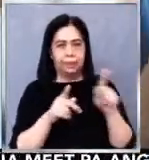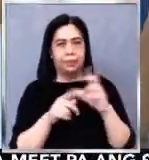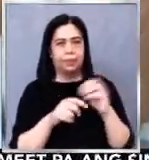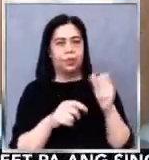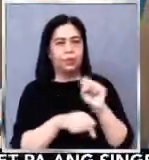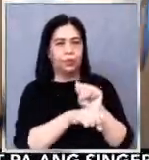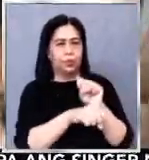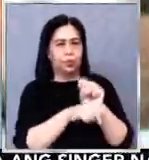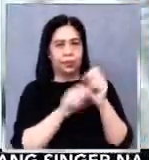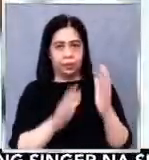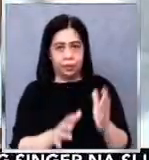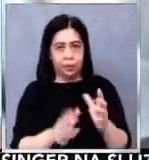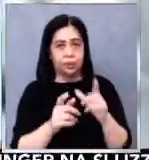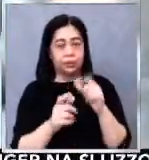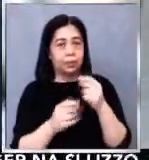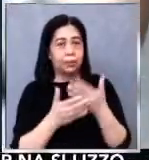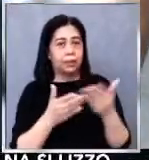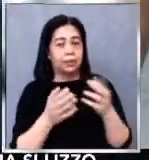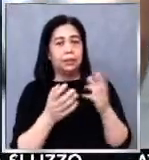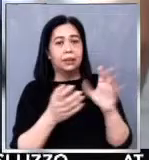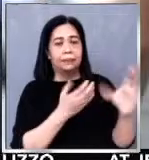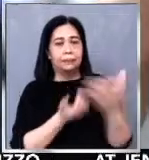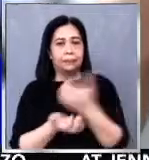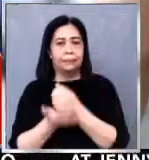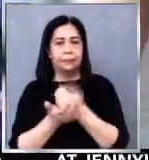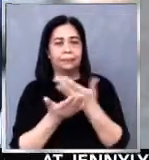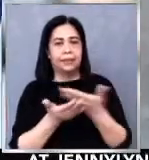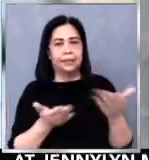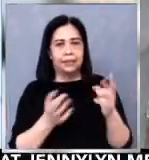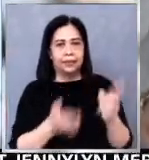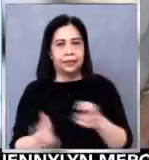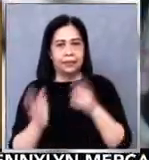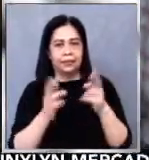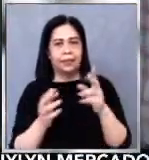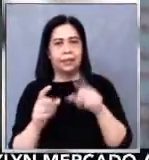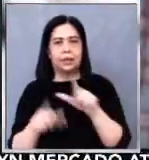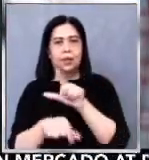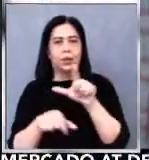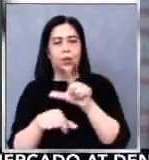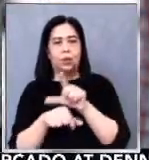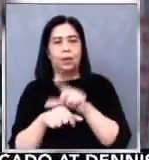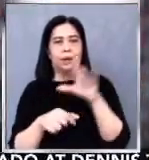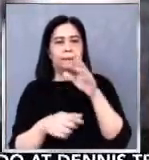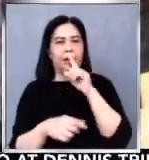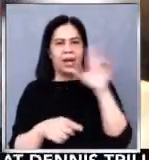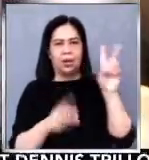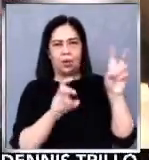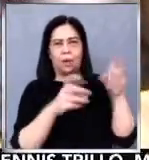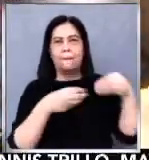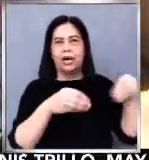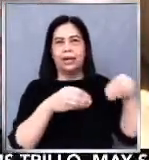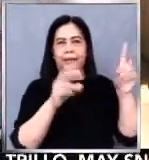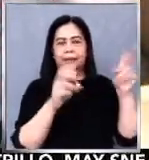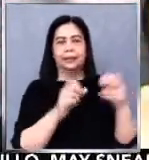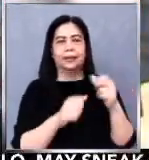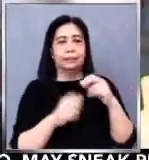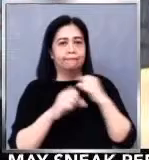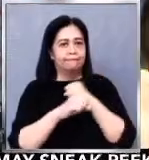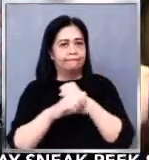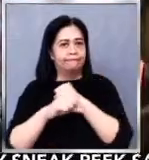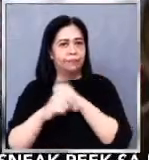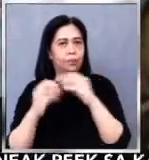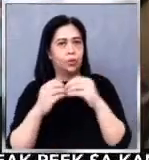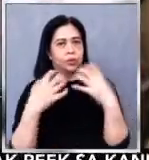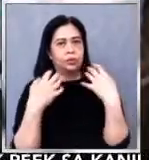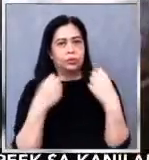ng Materials Recovery Facility at Lupang Pangako Market. Ayon kay Moreno, isusulong niya ang pagpapalakas ng